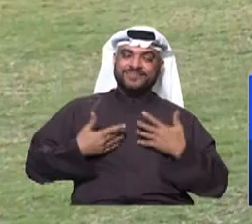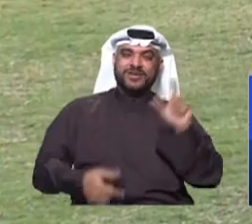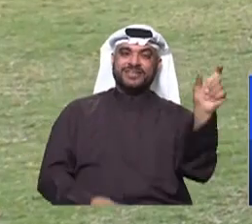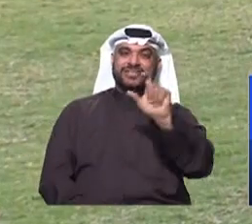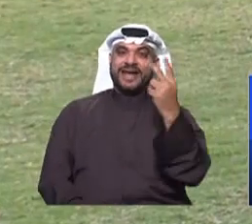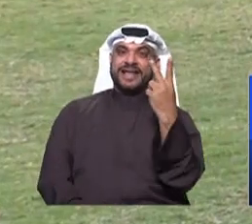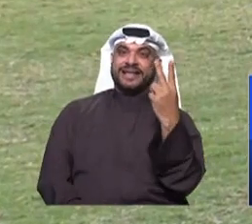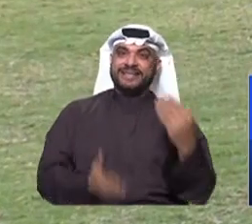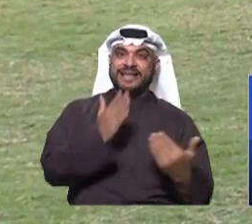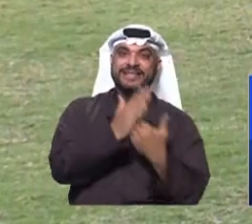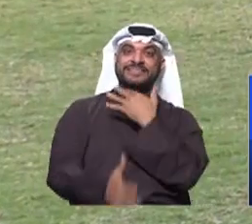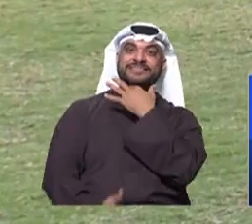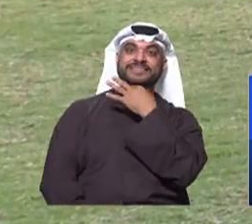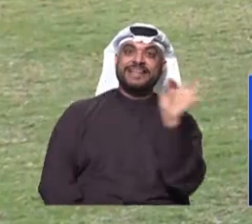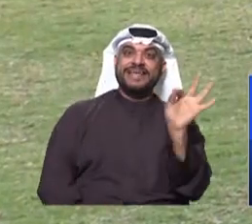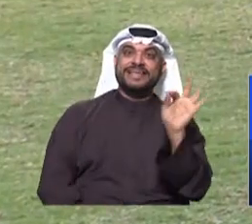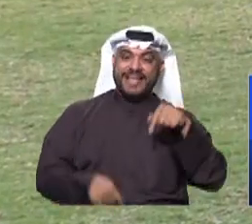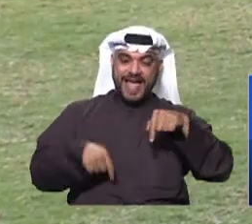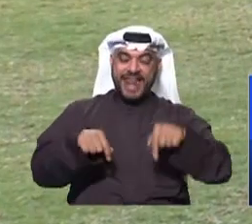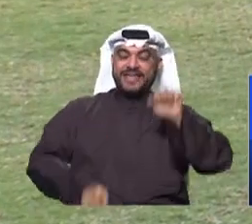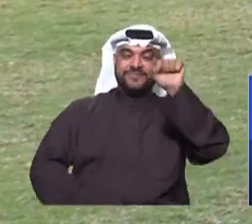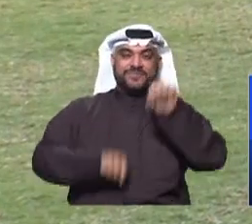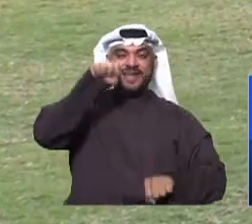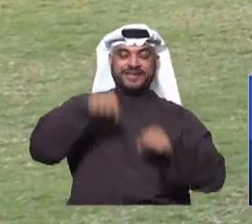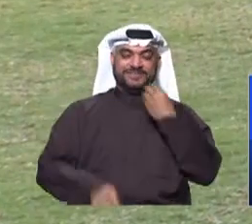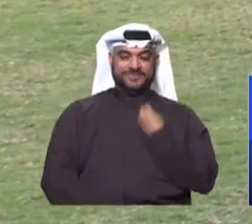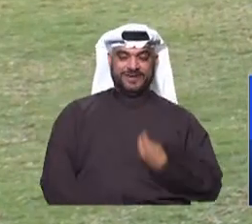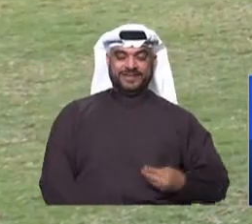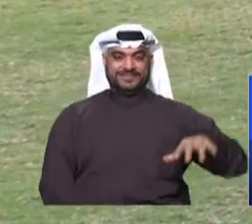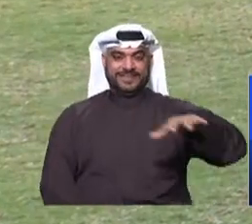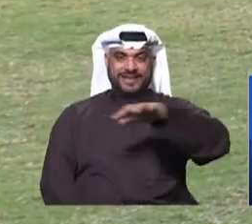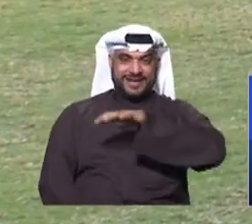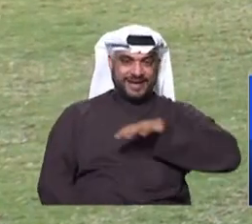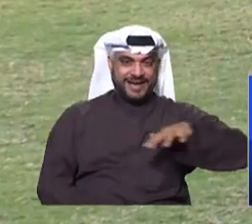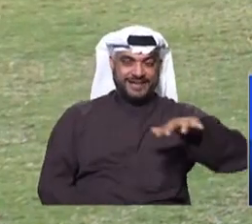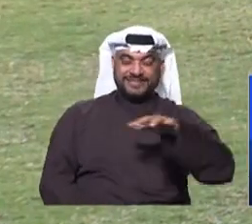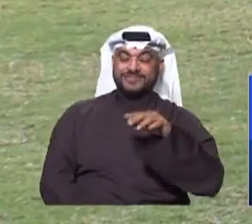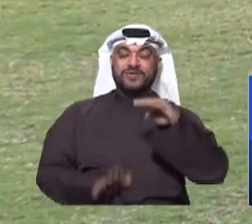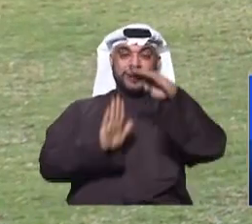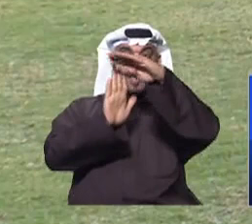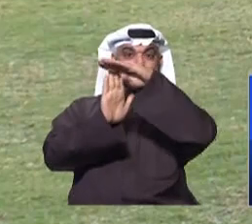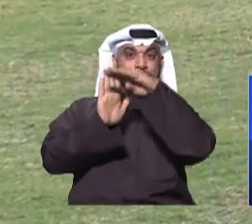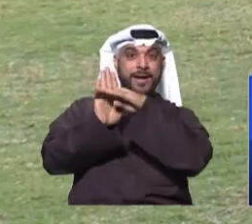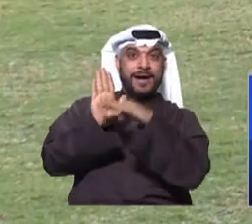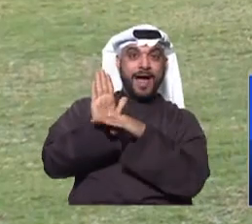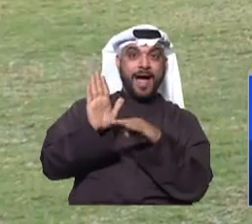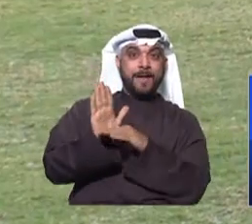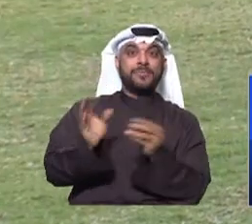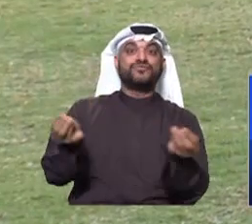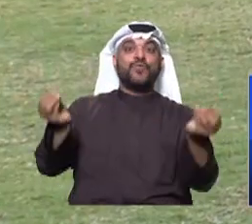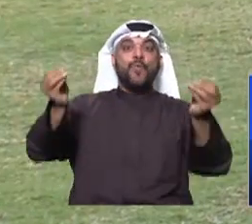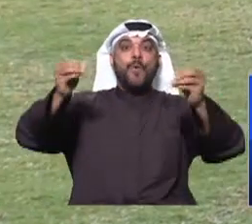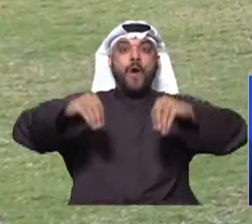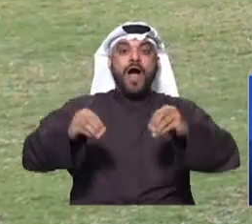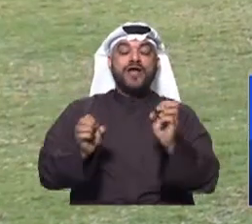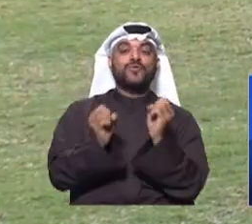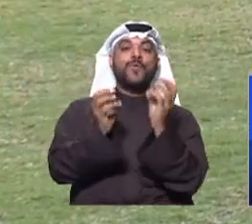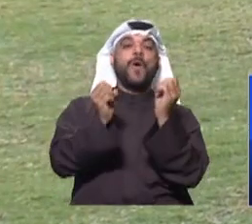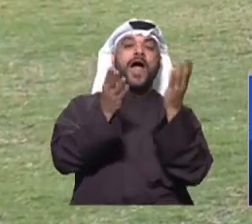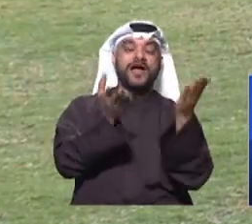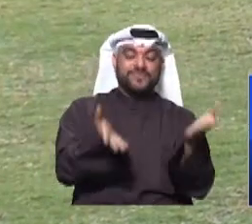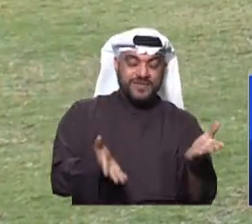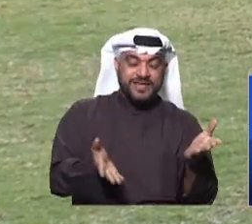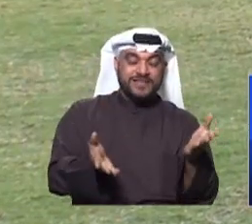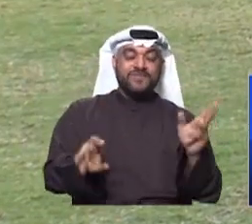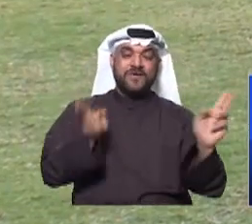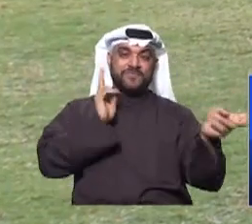الثقافي الجديد لعام 2022، والذي سيحتوي على كثير من الفعاليات في خلال